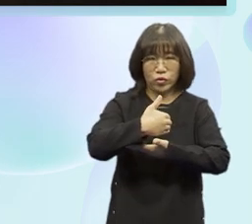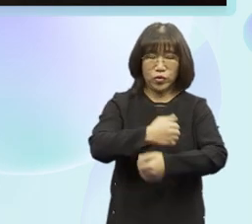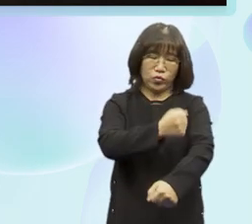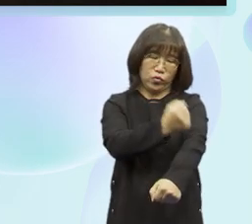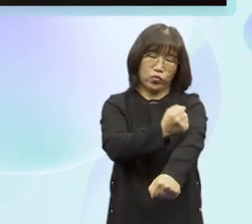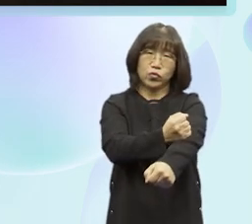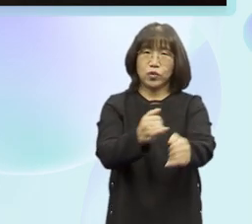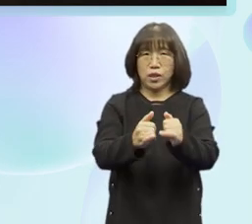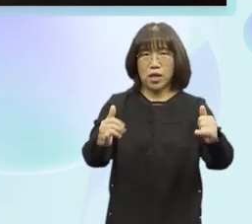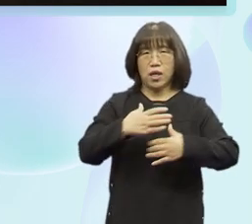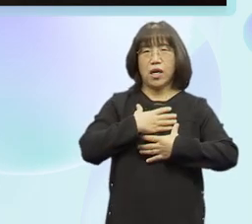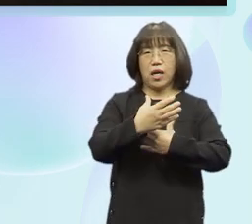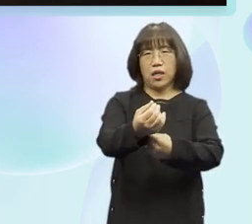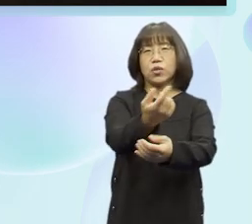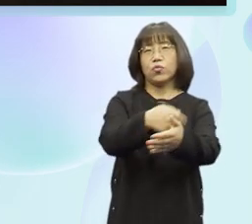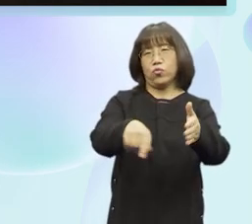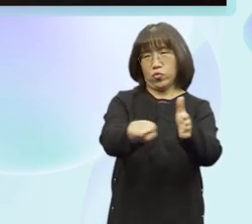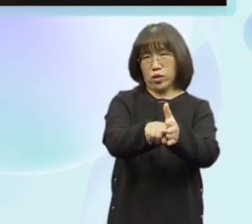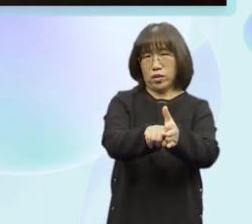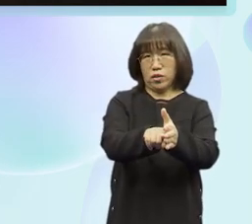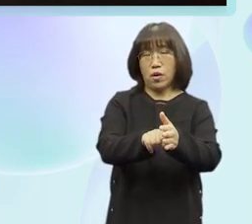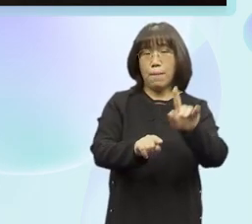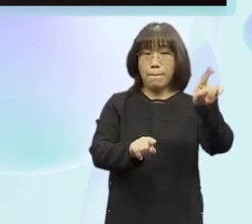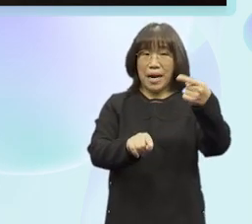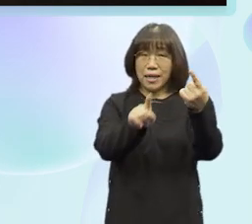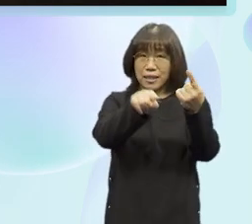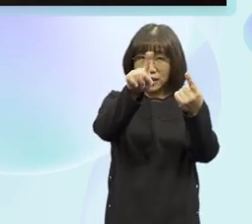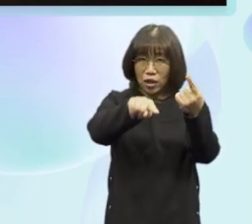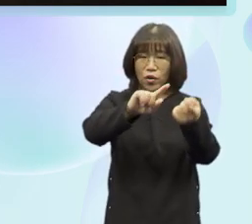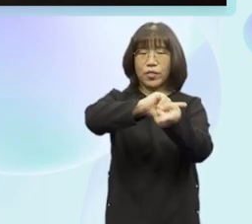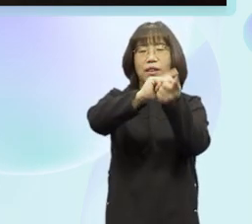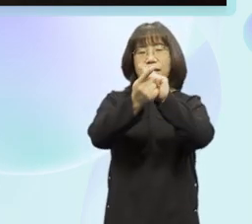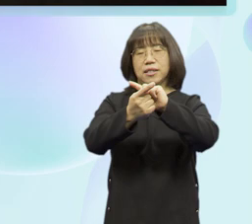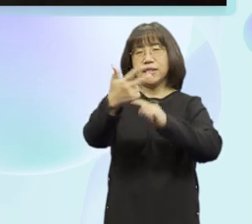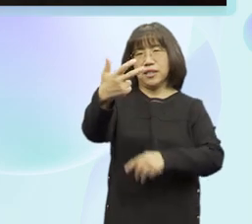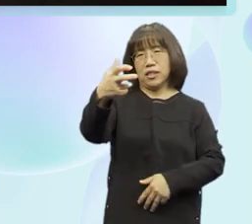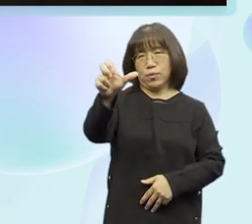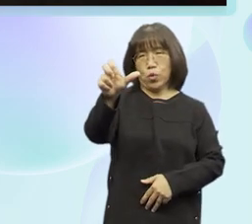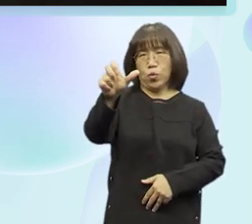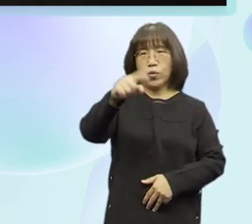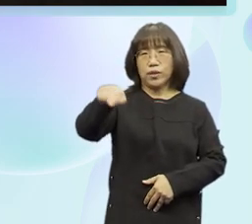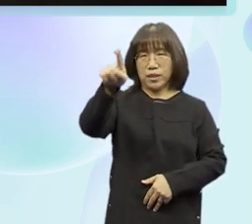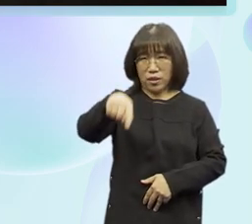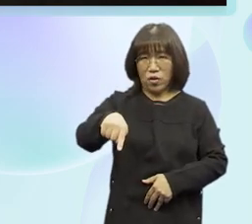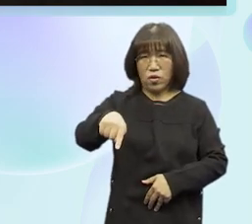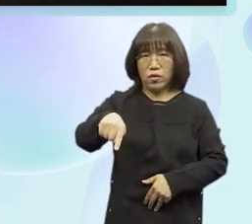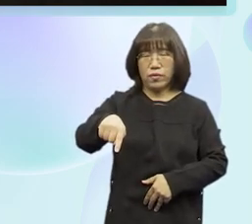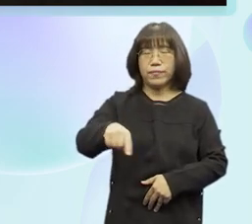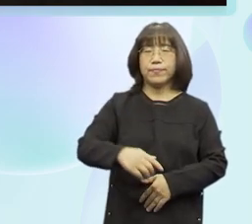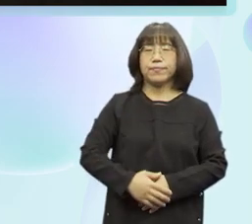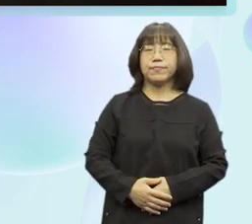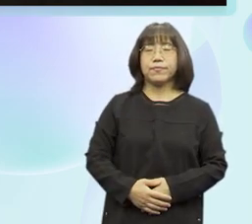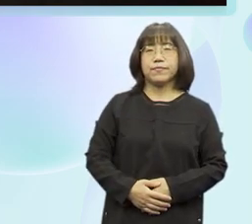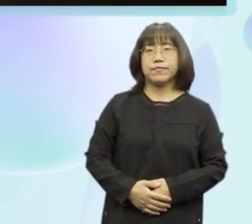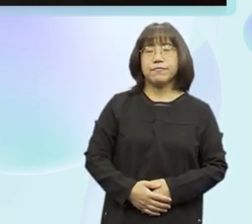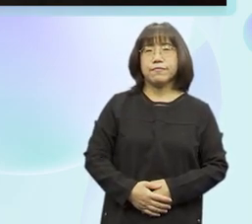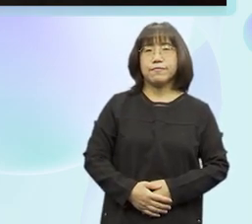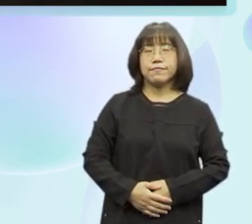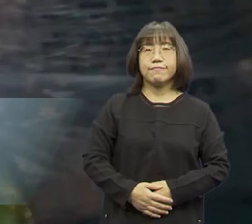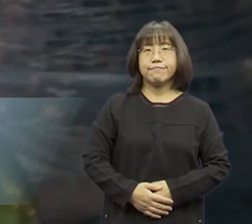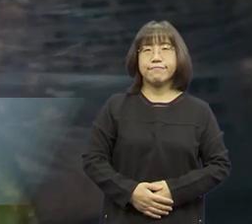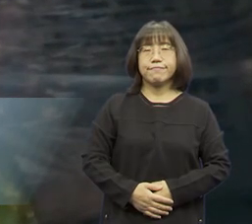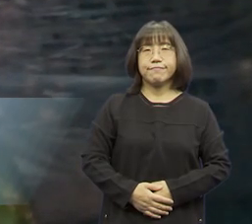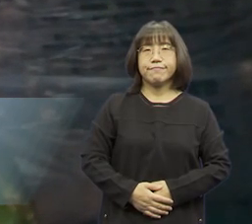결정인 데 100m 짜리 쓰레기 종량제 봉투 대신 75l 종 현재 봉투를 사용해야 합니다